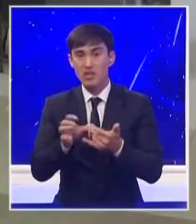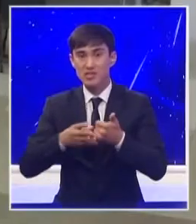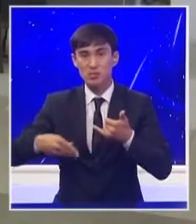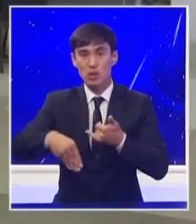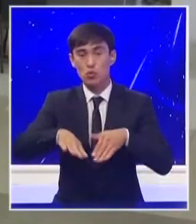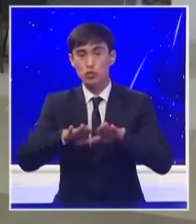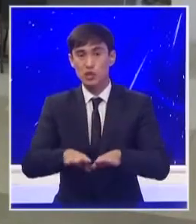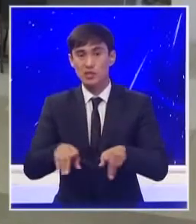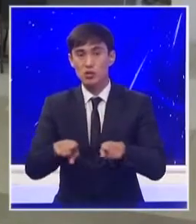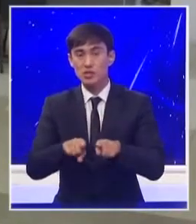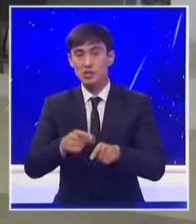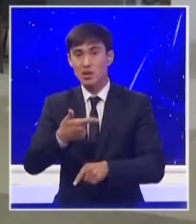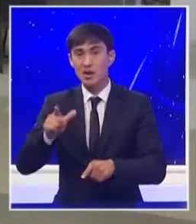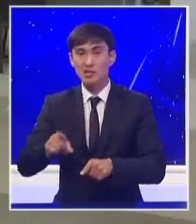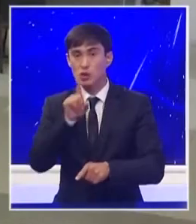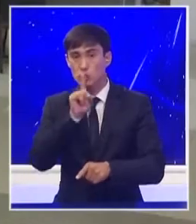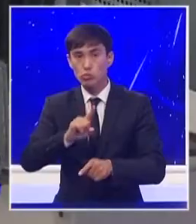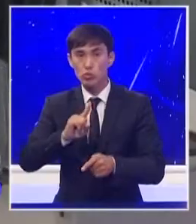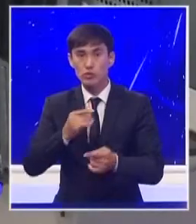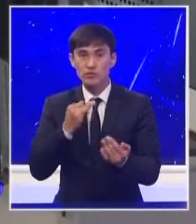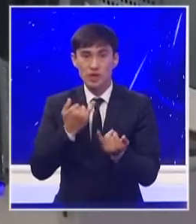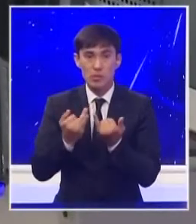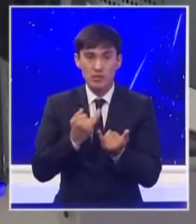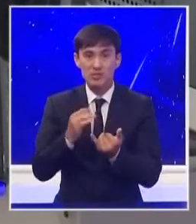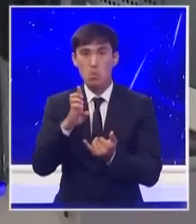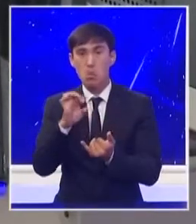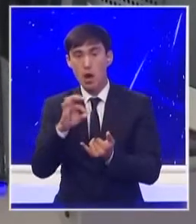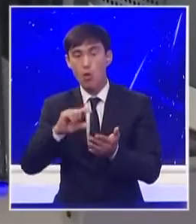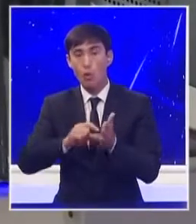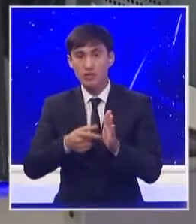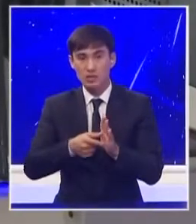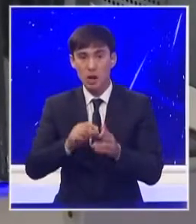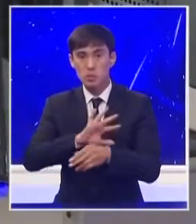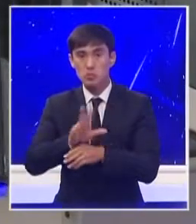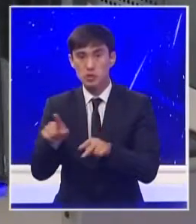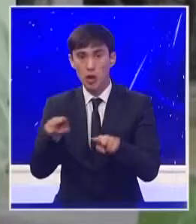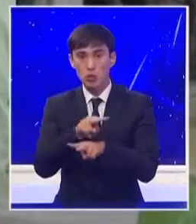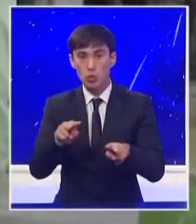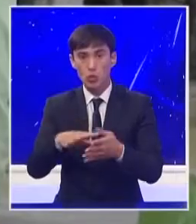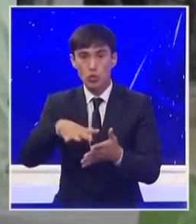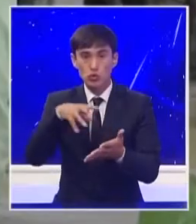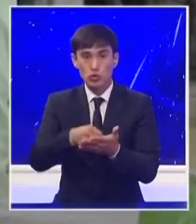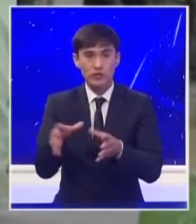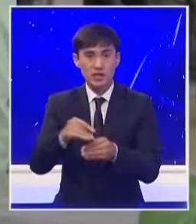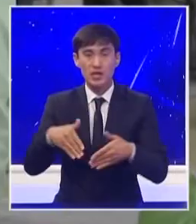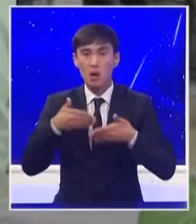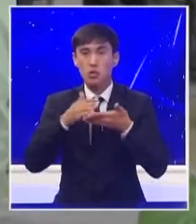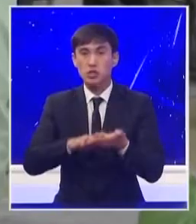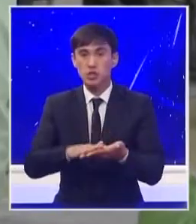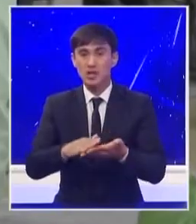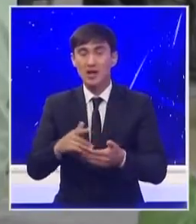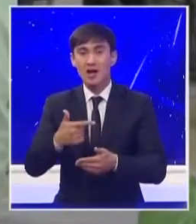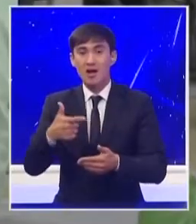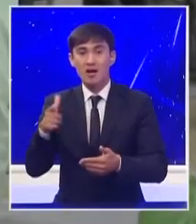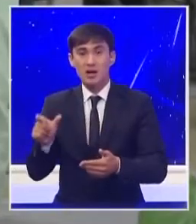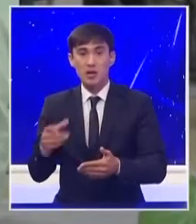участок. Наряду с этим граждане не будут тесно взаимодействовать с бэк-офисами, обеспечивающими контроль и учет всех их обращений. Клиент по